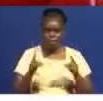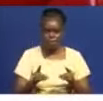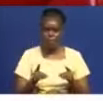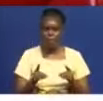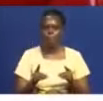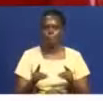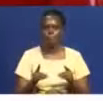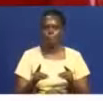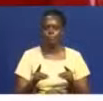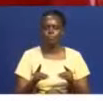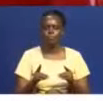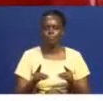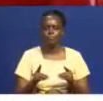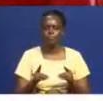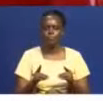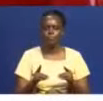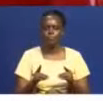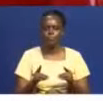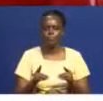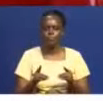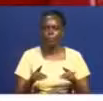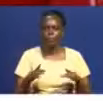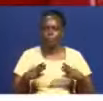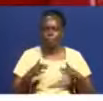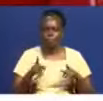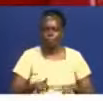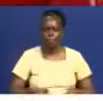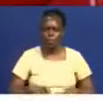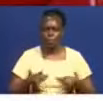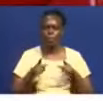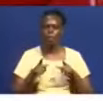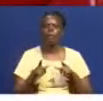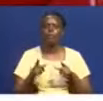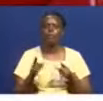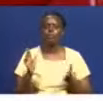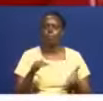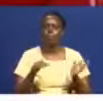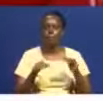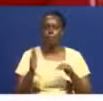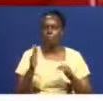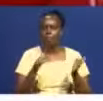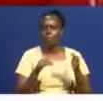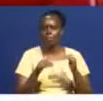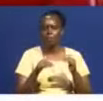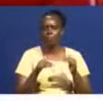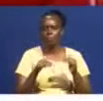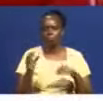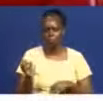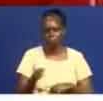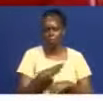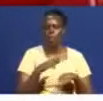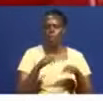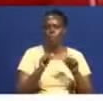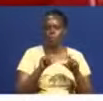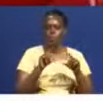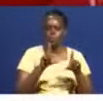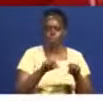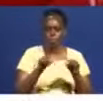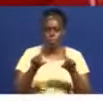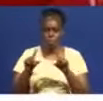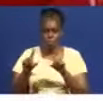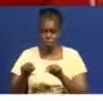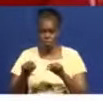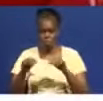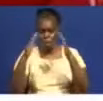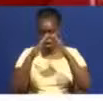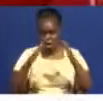kwamba wanaoishi Bakstani waweze kurejeshwa katika nyumba zilizojengwa za affordable housing pale Buxton